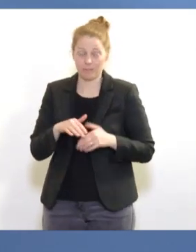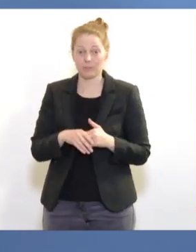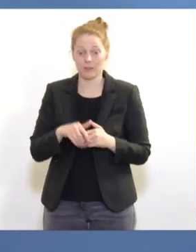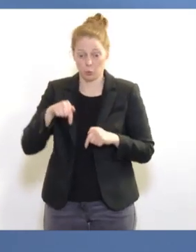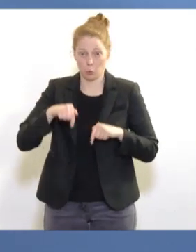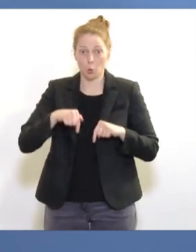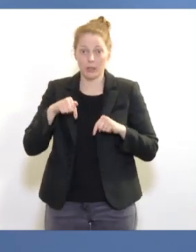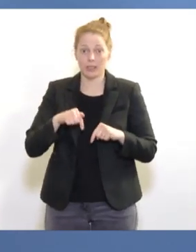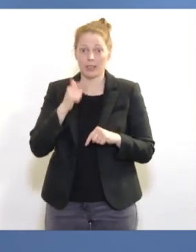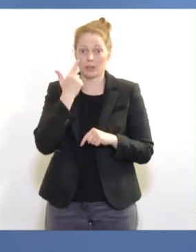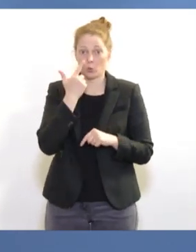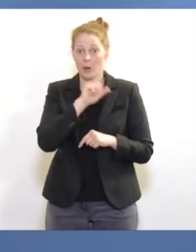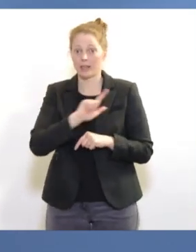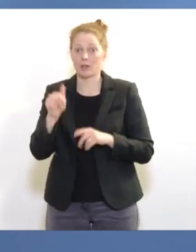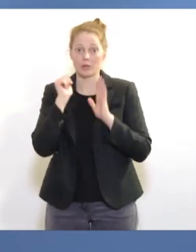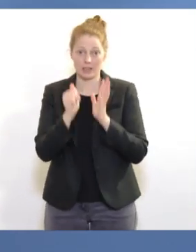Stand haut